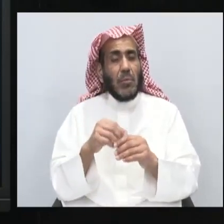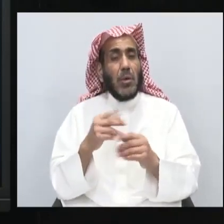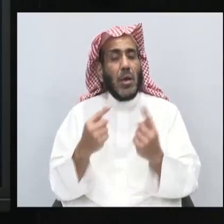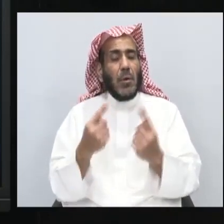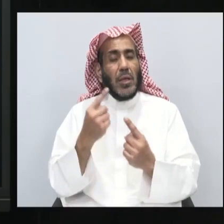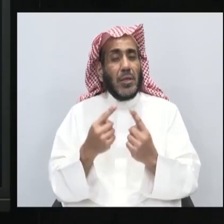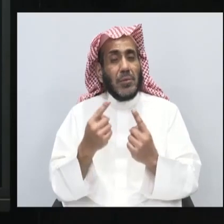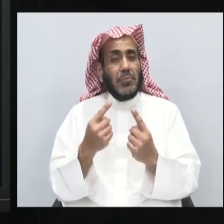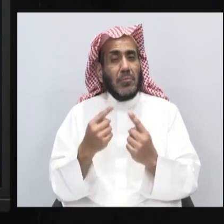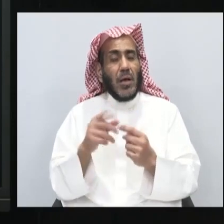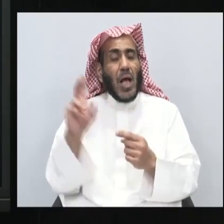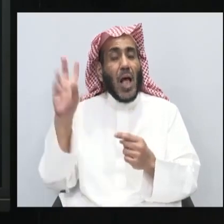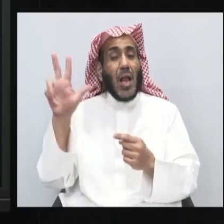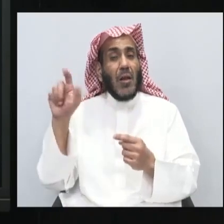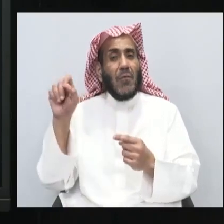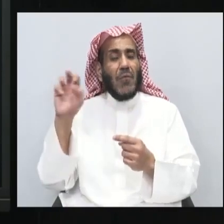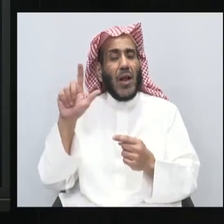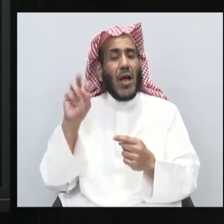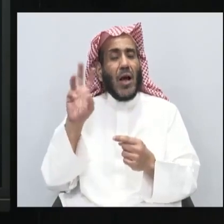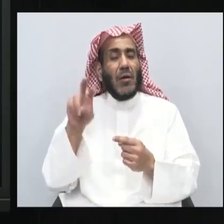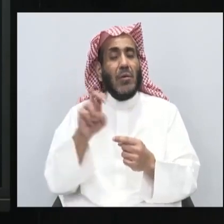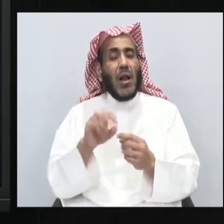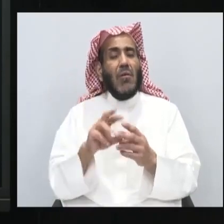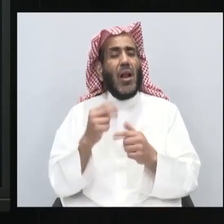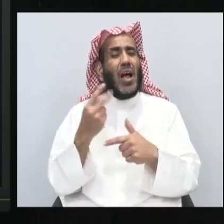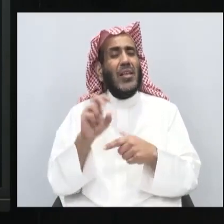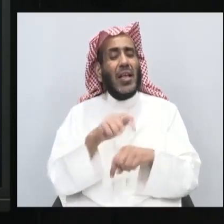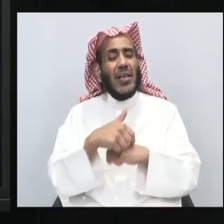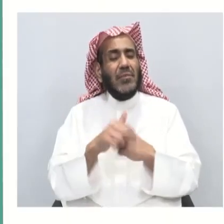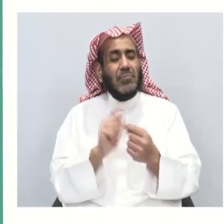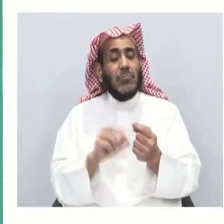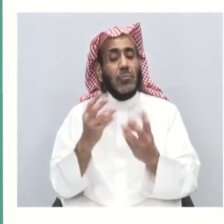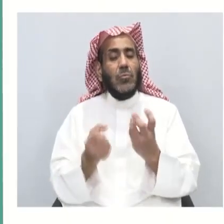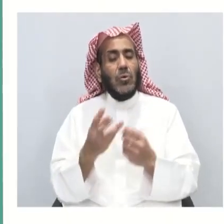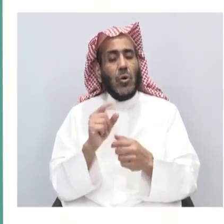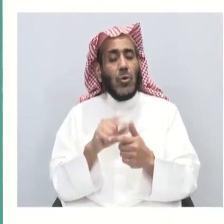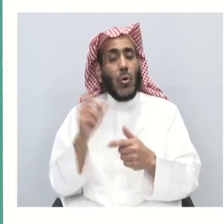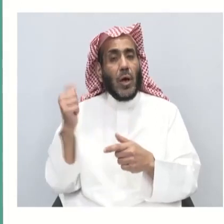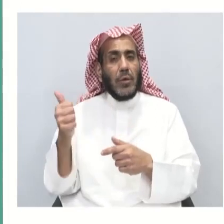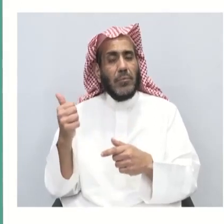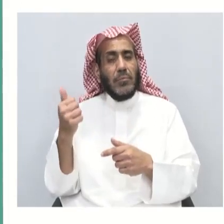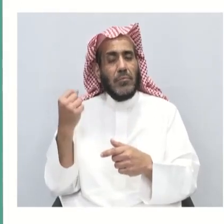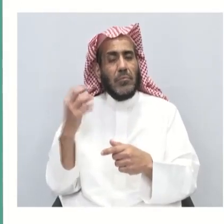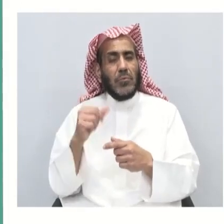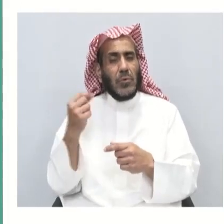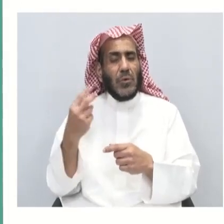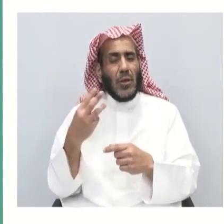نباتات الفلقة. الفلقتين نعد هذا